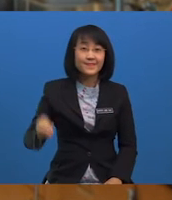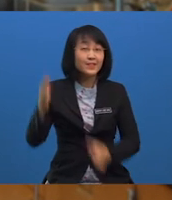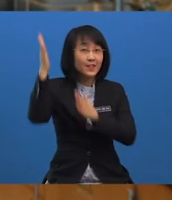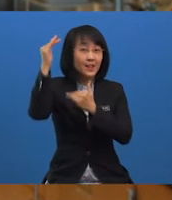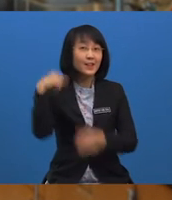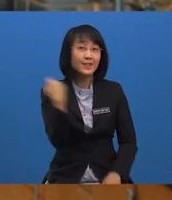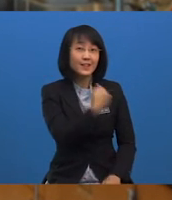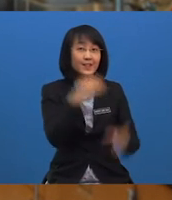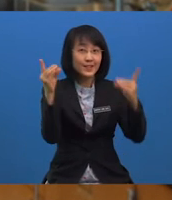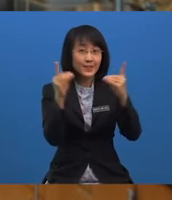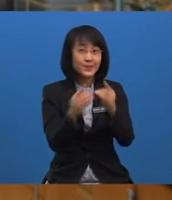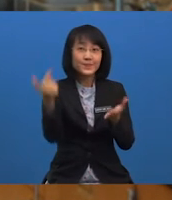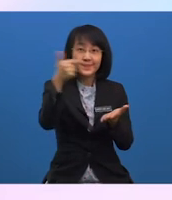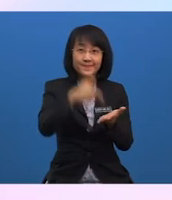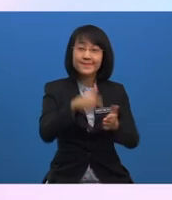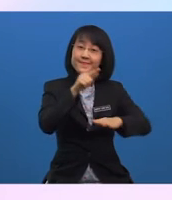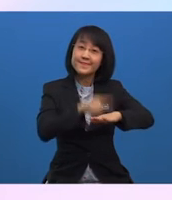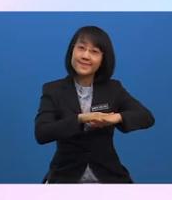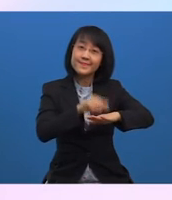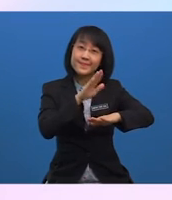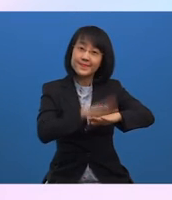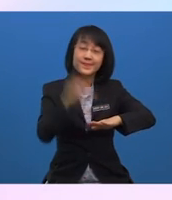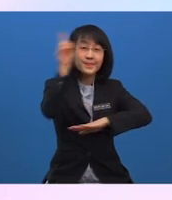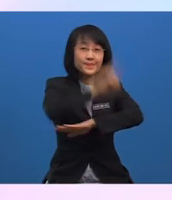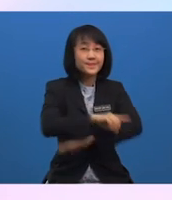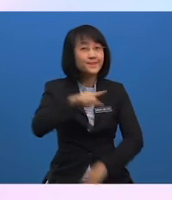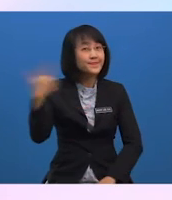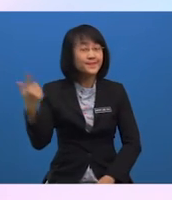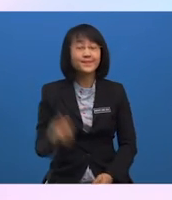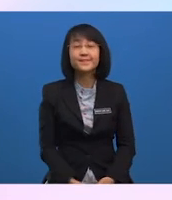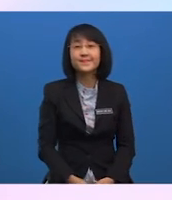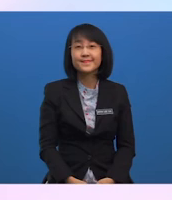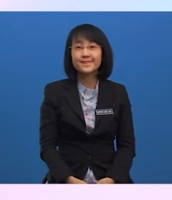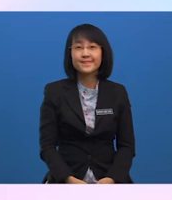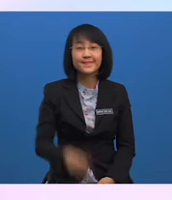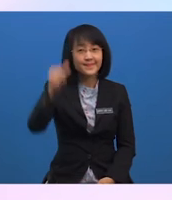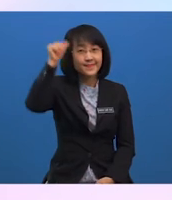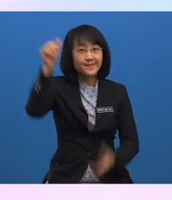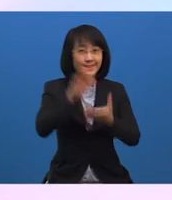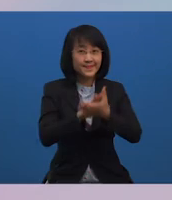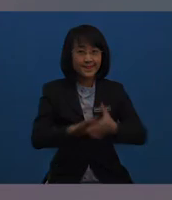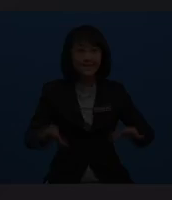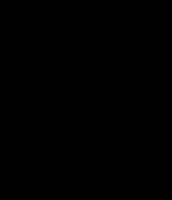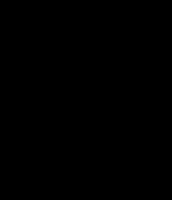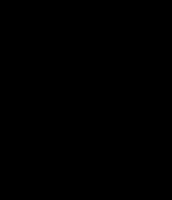kita berjumpa lagi di lain hari. Assalamualaikum. Salam sejahtera. Bye.